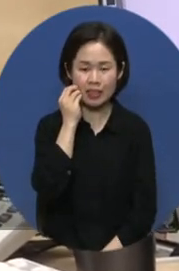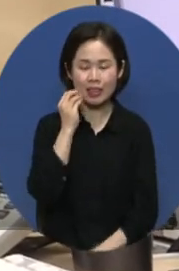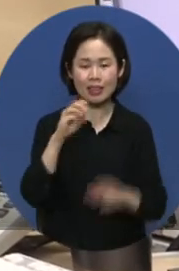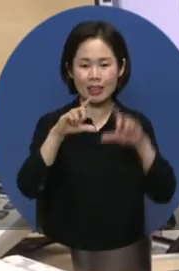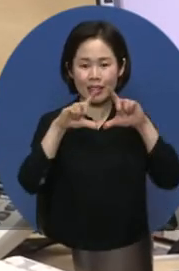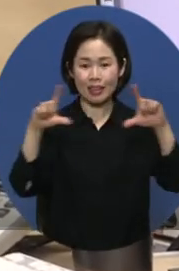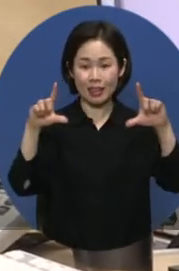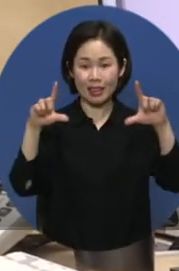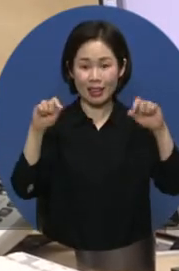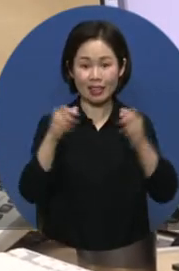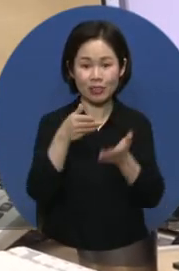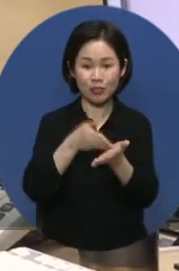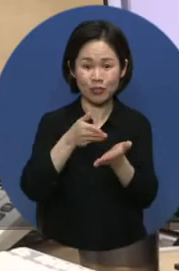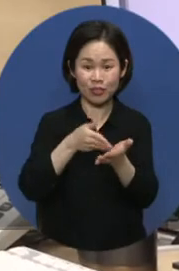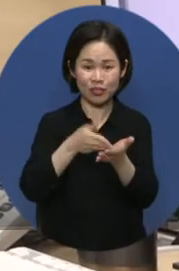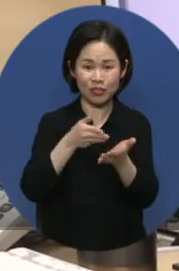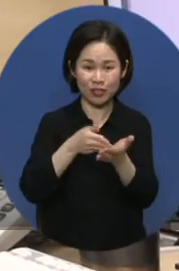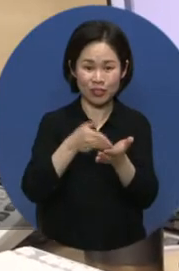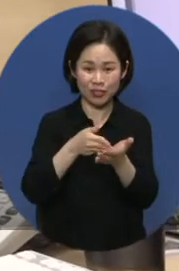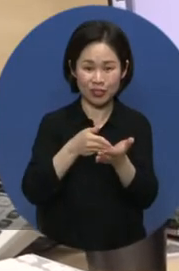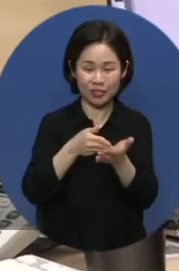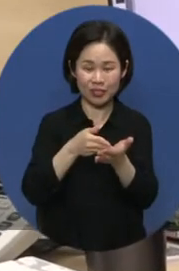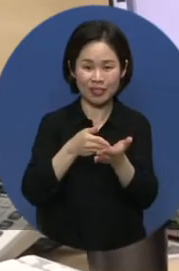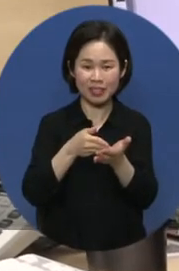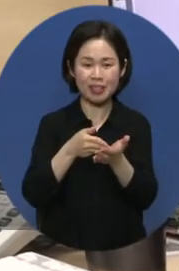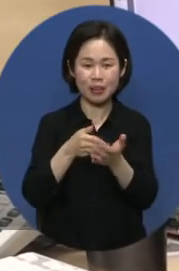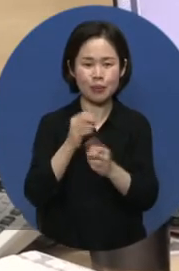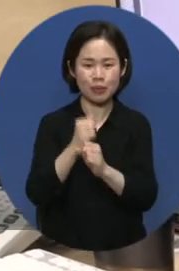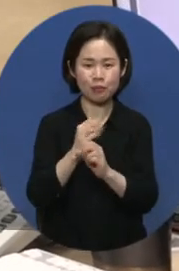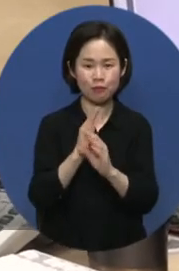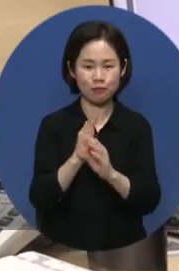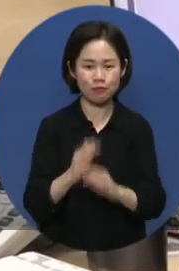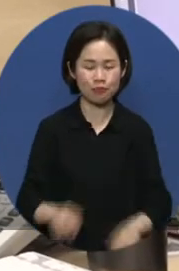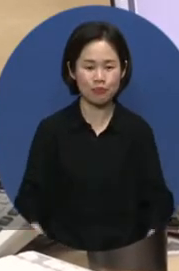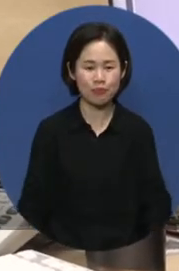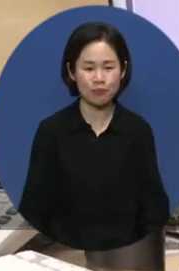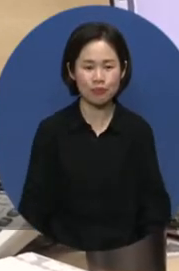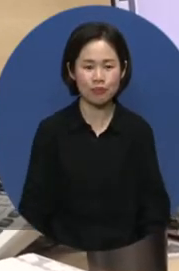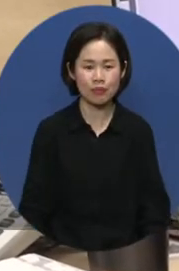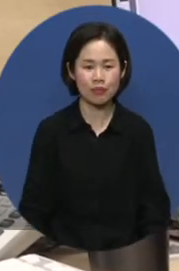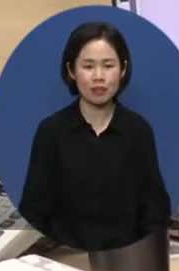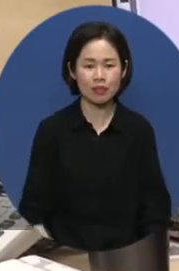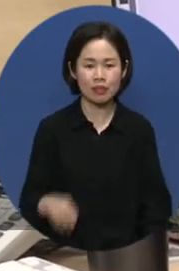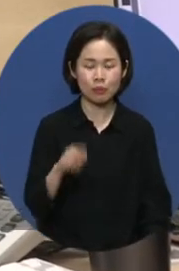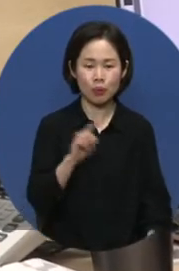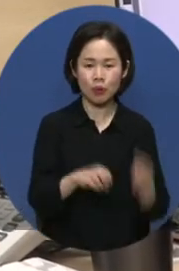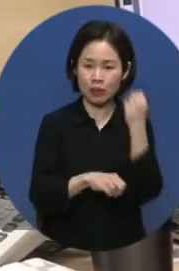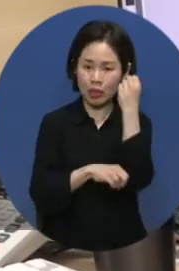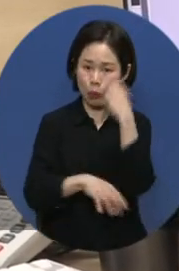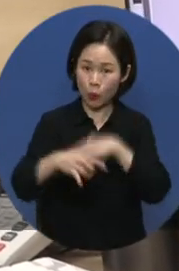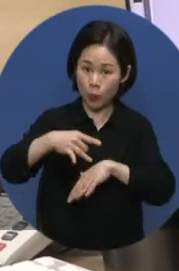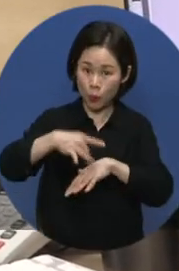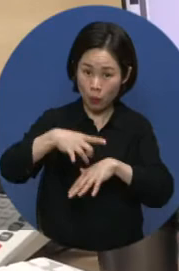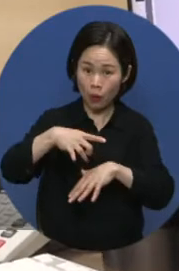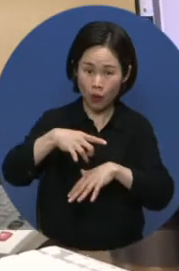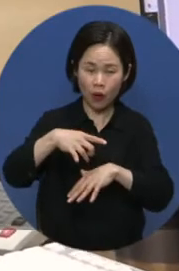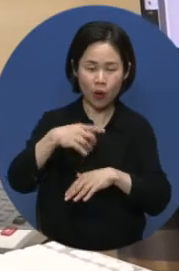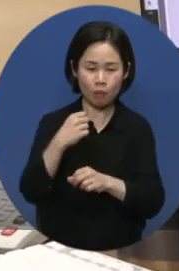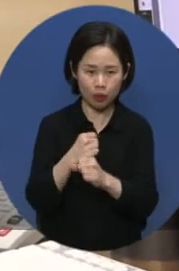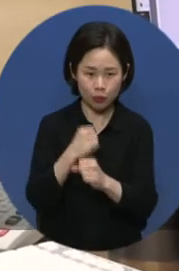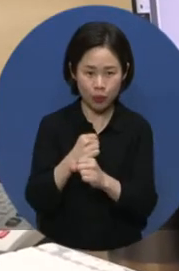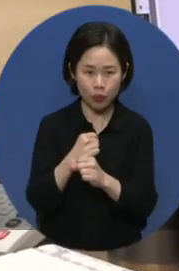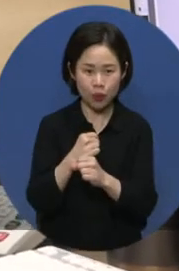시안을 잡고 있거든요. 거기에 이제 기본 포맷을 정한 다음에 매번